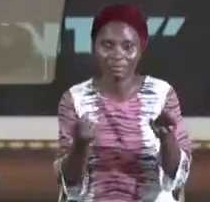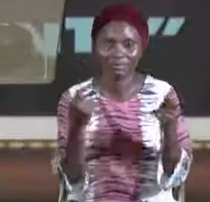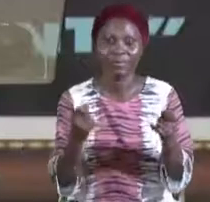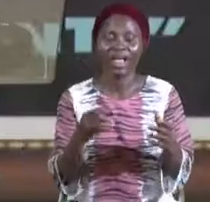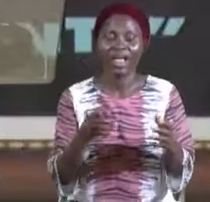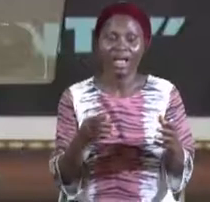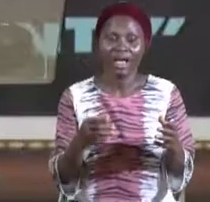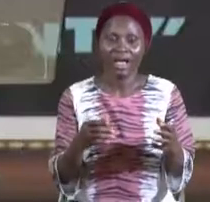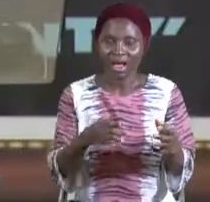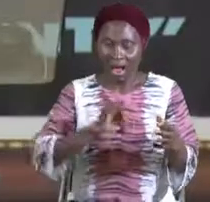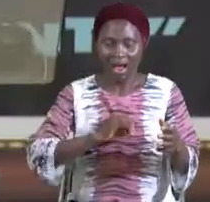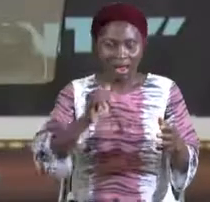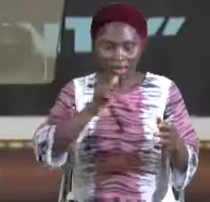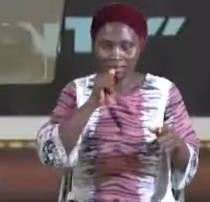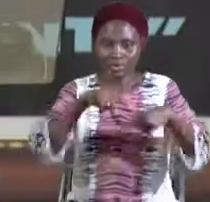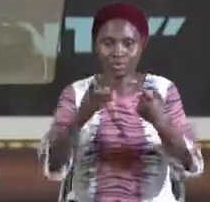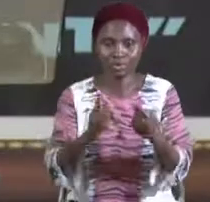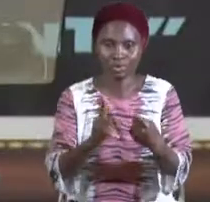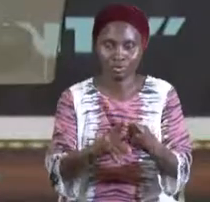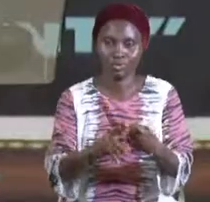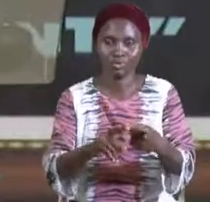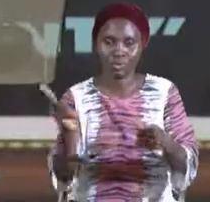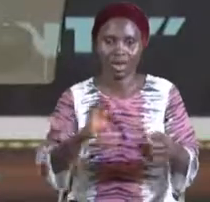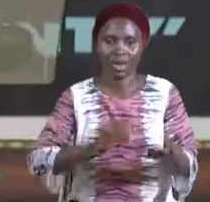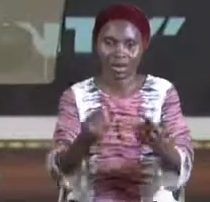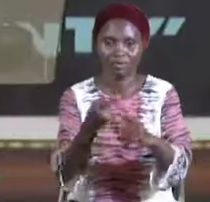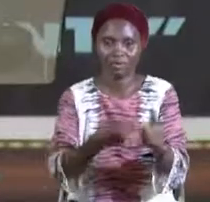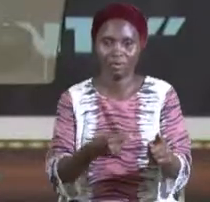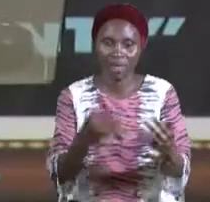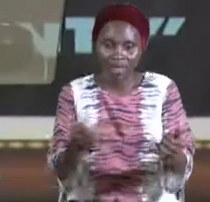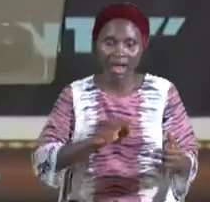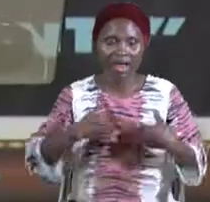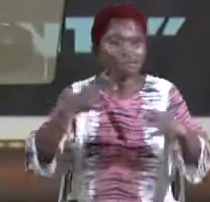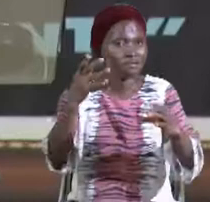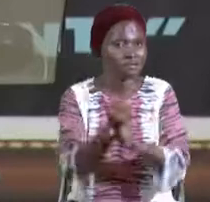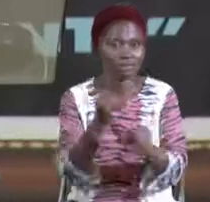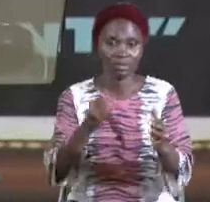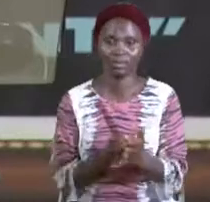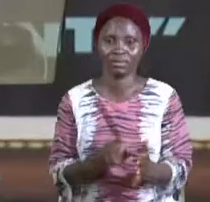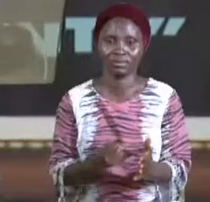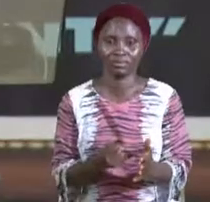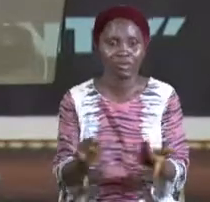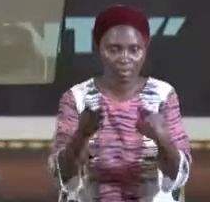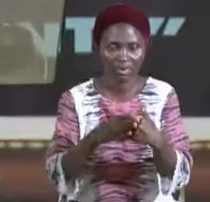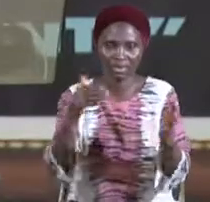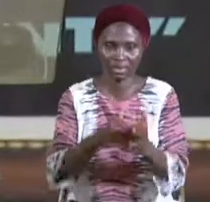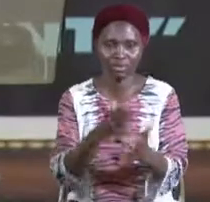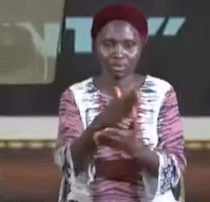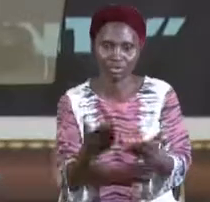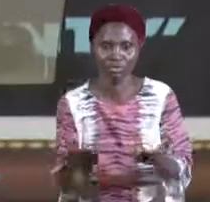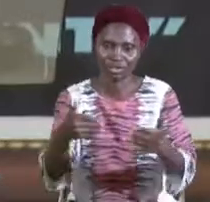que maintenant, j'ai reçu quelque chose. Tu l'as reçu. Maintenant, pas tout eu. Reviens encore. Quelque chose de nouveau